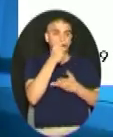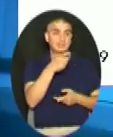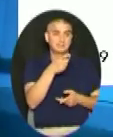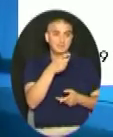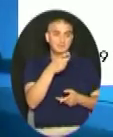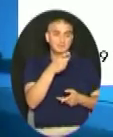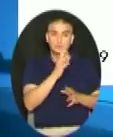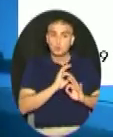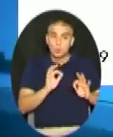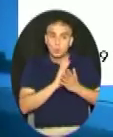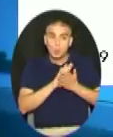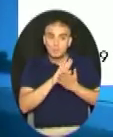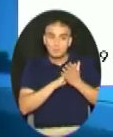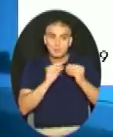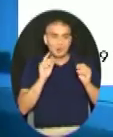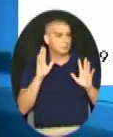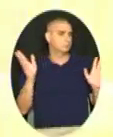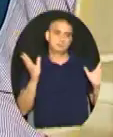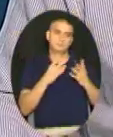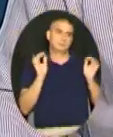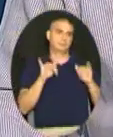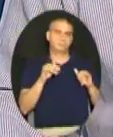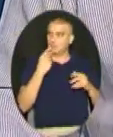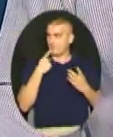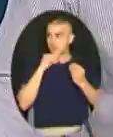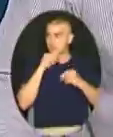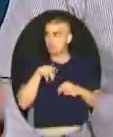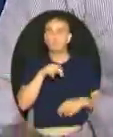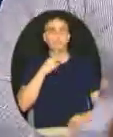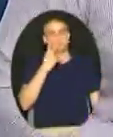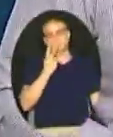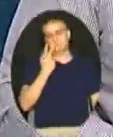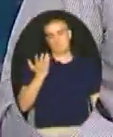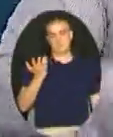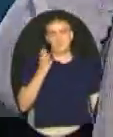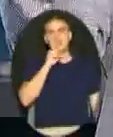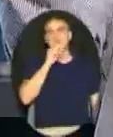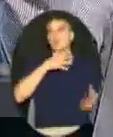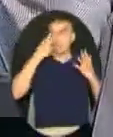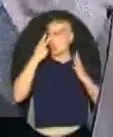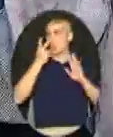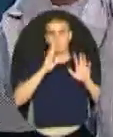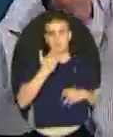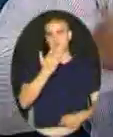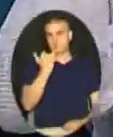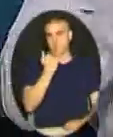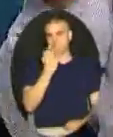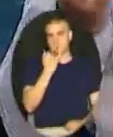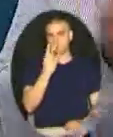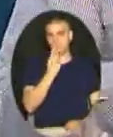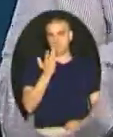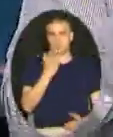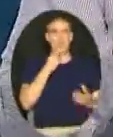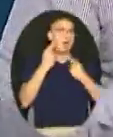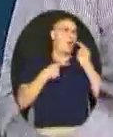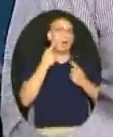כמעט כלום לא עבר, נעלם. אבל היה דיבור סביב זה. בוודאי. דיבור גדול, ראו את זה על המסך, בוודאי. מאות